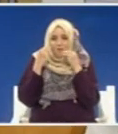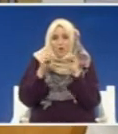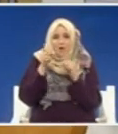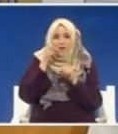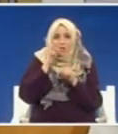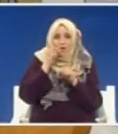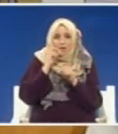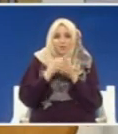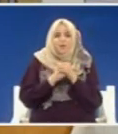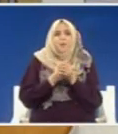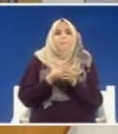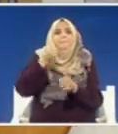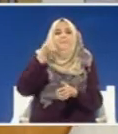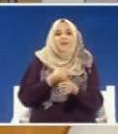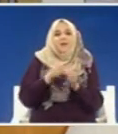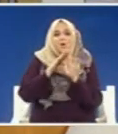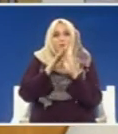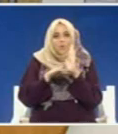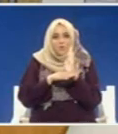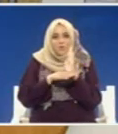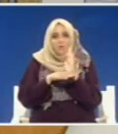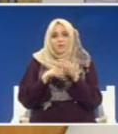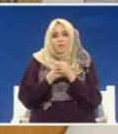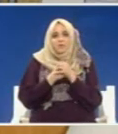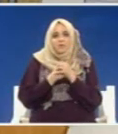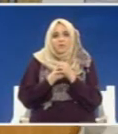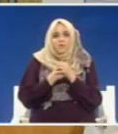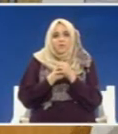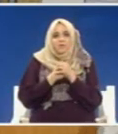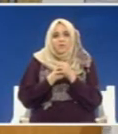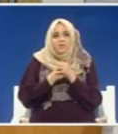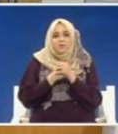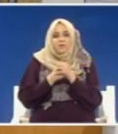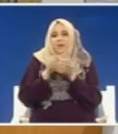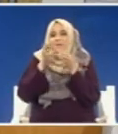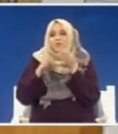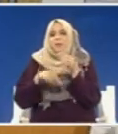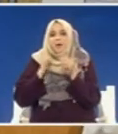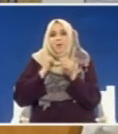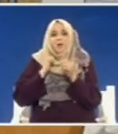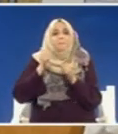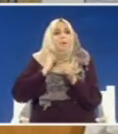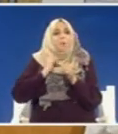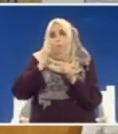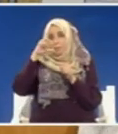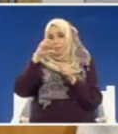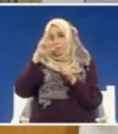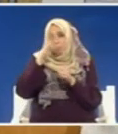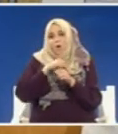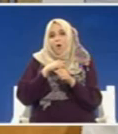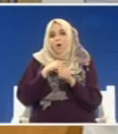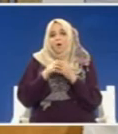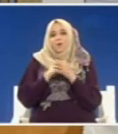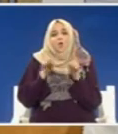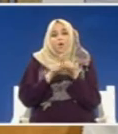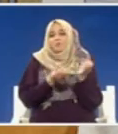العمل أكبر بكبير بكثير مما نتج عن أمه. أمه شهيدة، شهيدة عاطفة